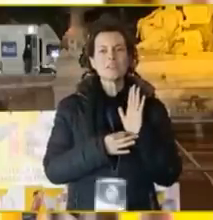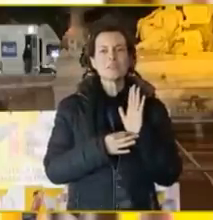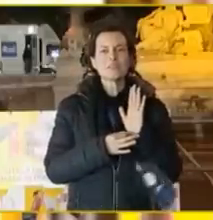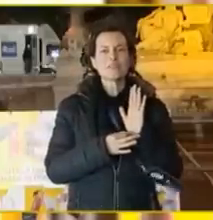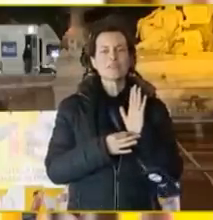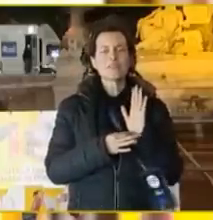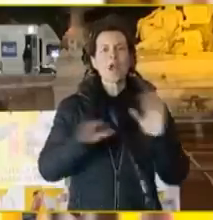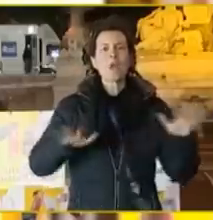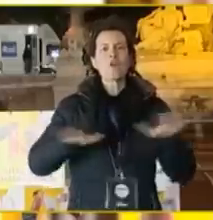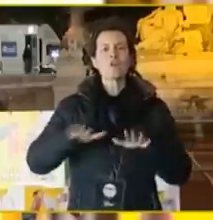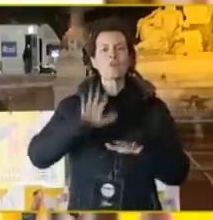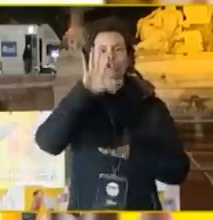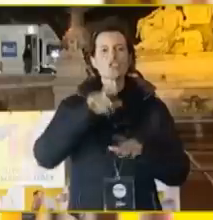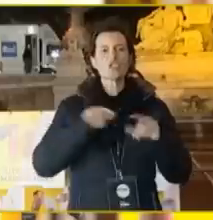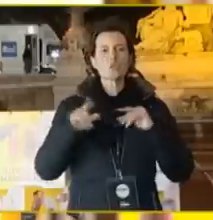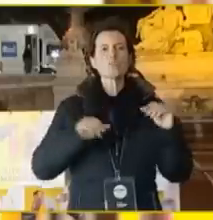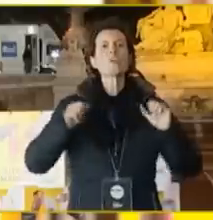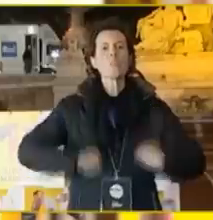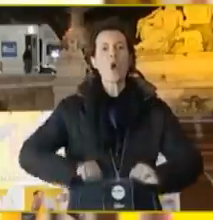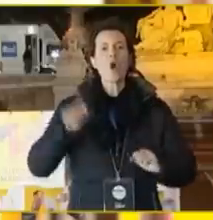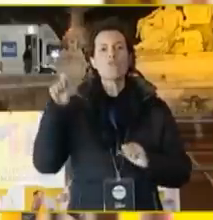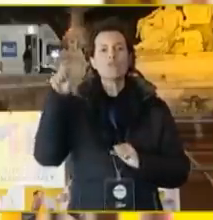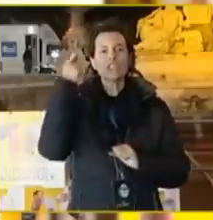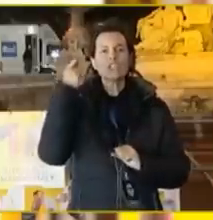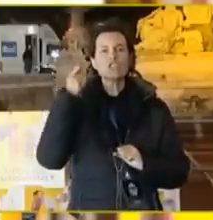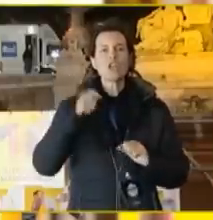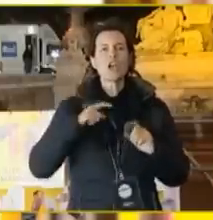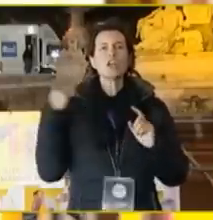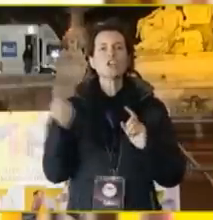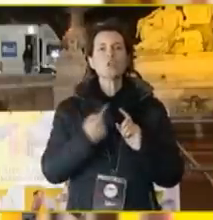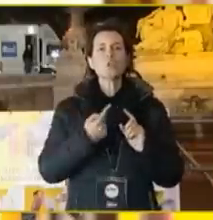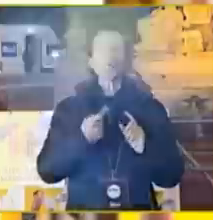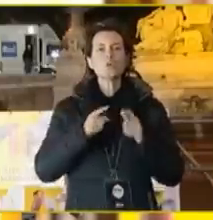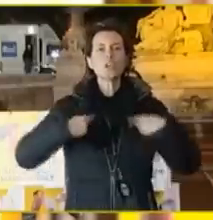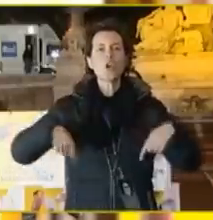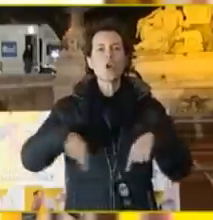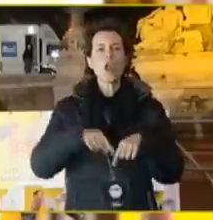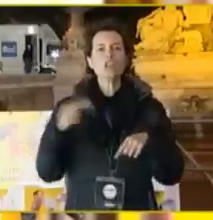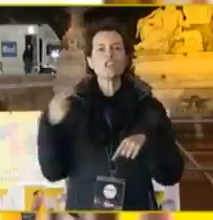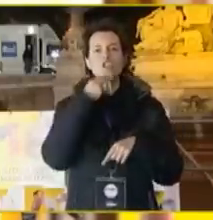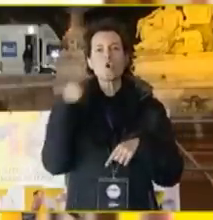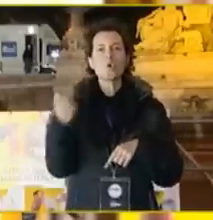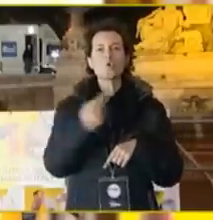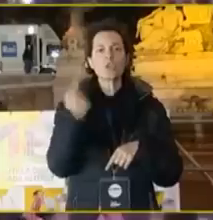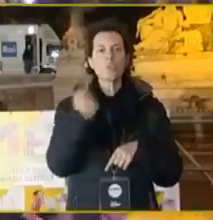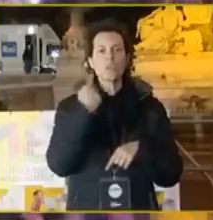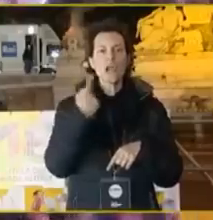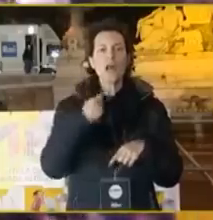il Movimento 5 Stelle può vincere in tutti i collegi uninominali del Sud e in molti del